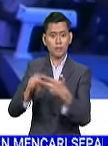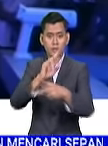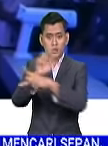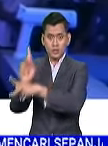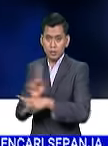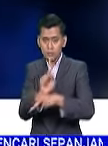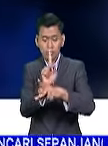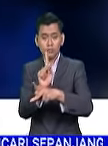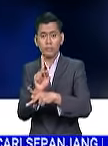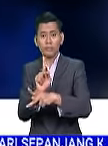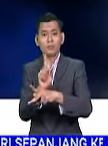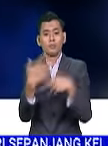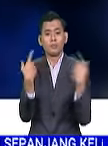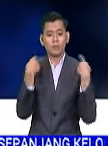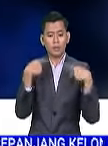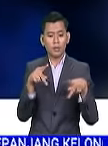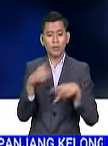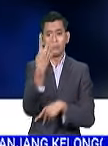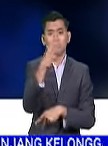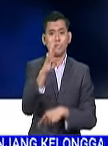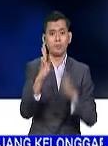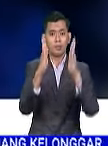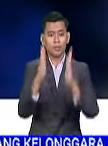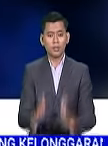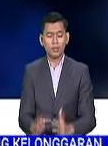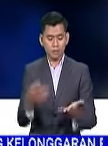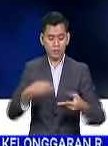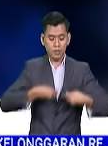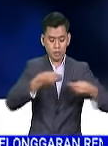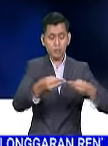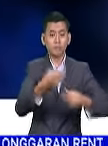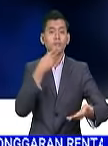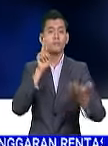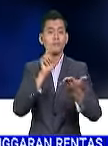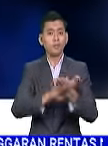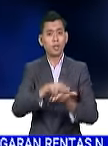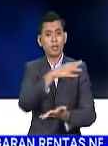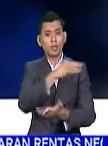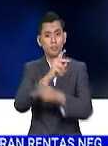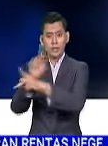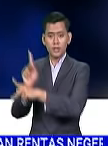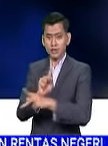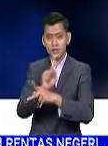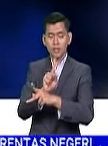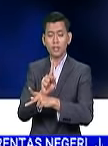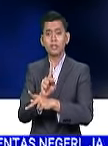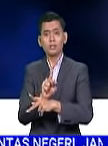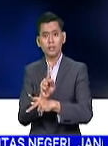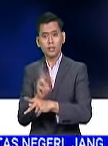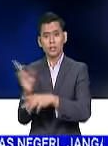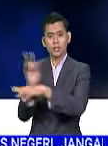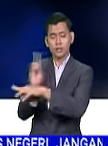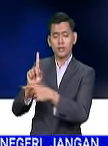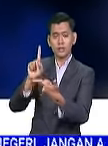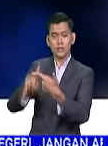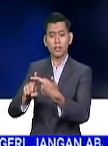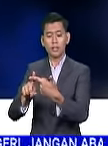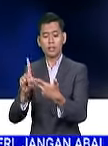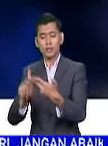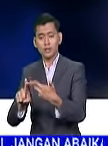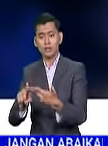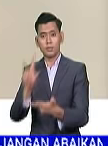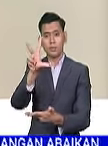kedua dimasai menyaksikan 14 individu dikompaun manakala penjaga premis bersama 3 wanita warga asing ditahan. Sementara